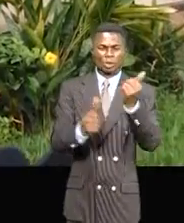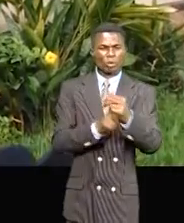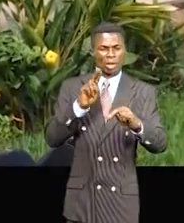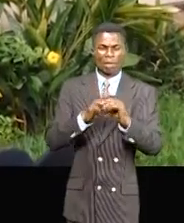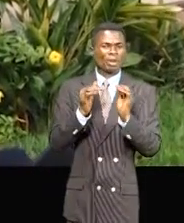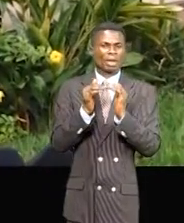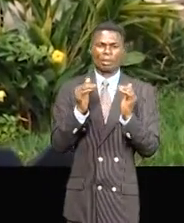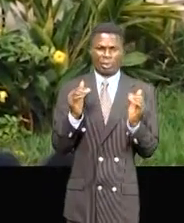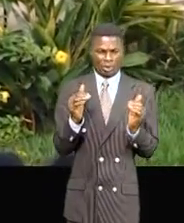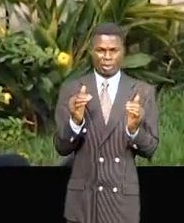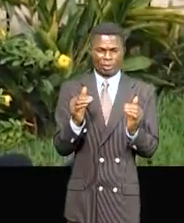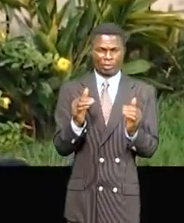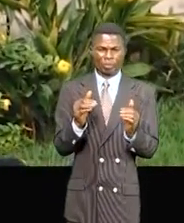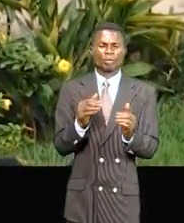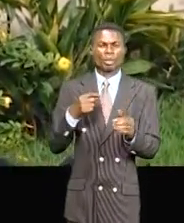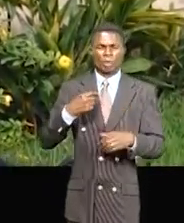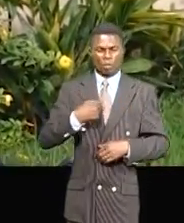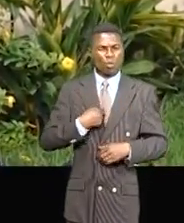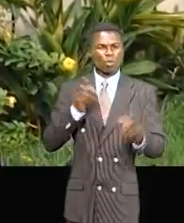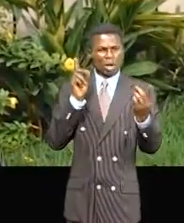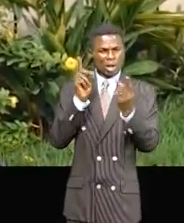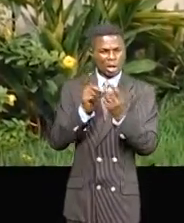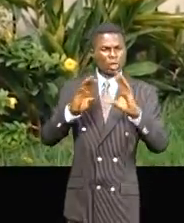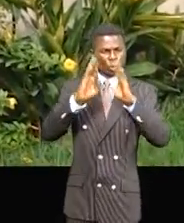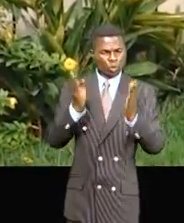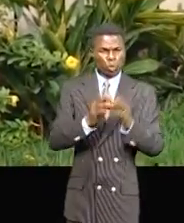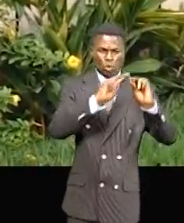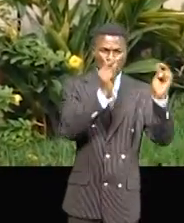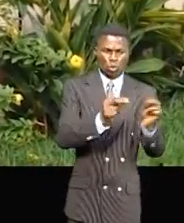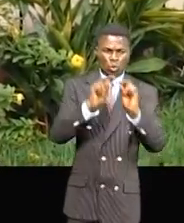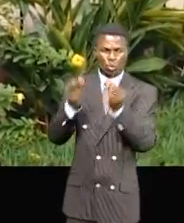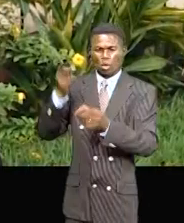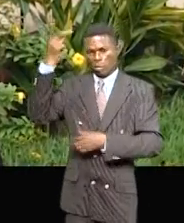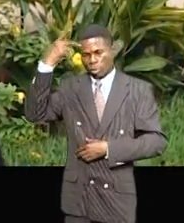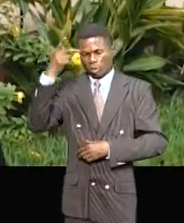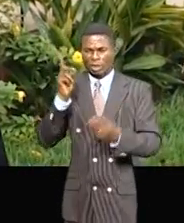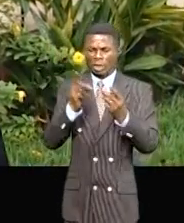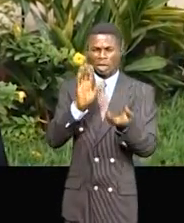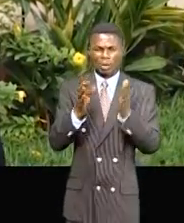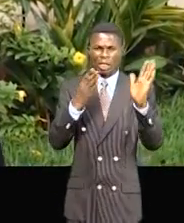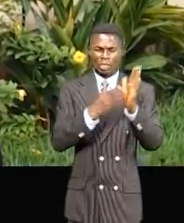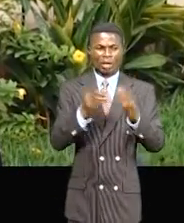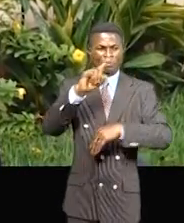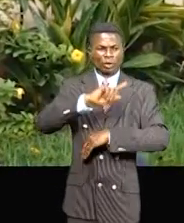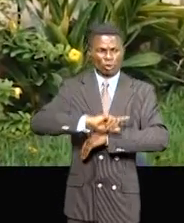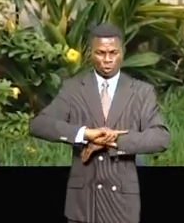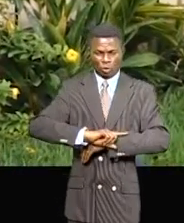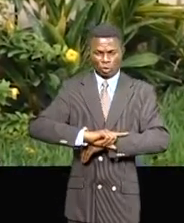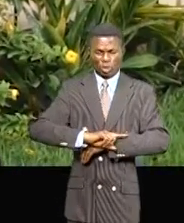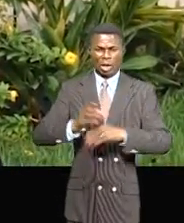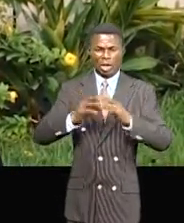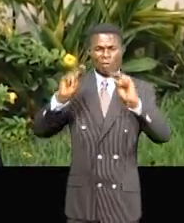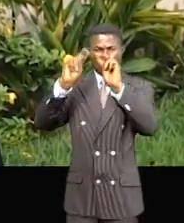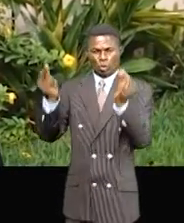sérénité. Nous avons rencontré tous ces regroupements, ça a pris à peu près 9 jours avec les